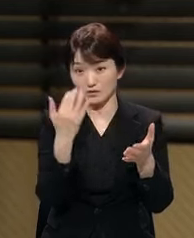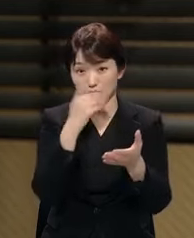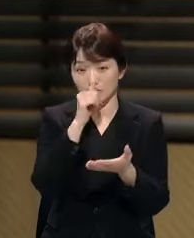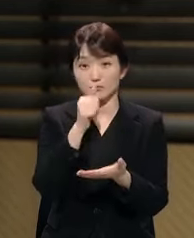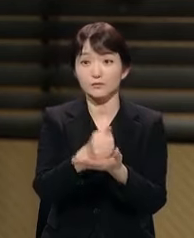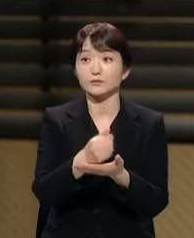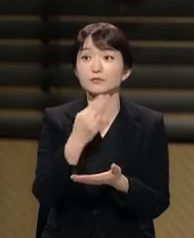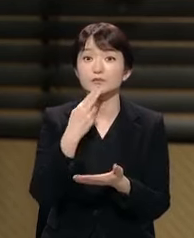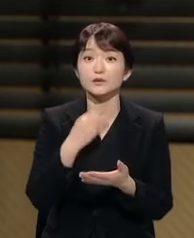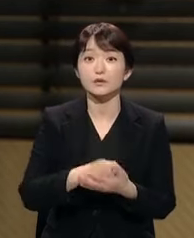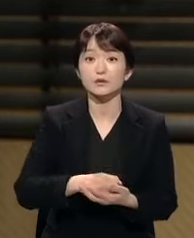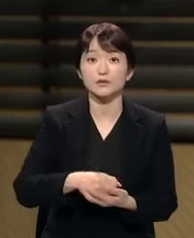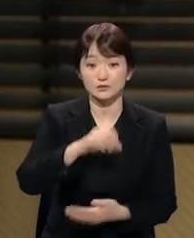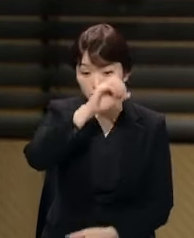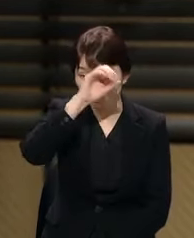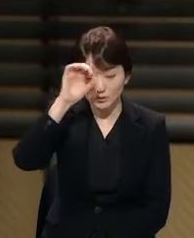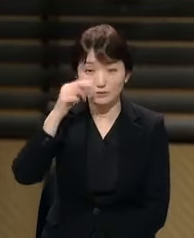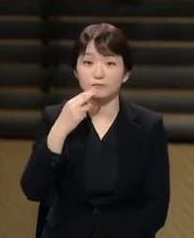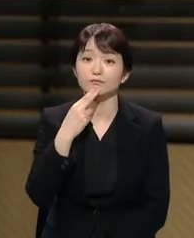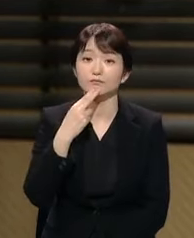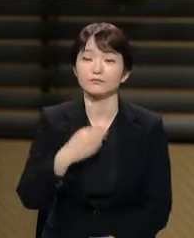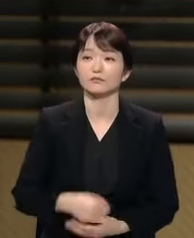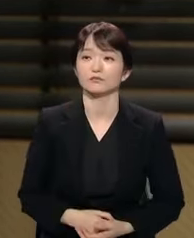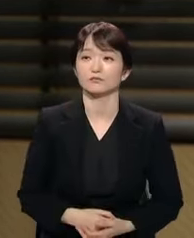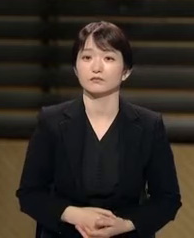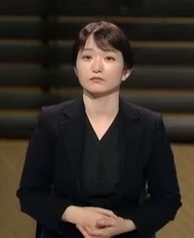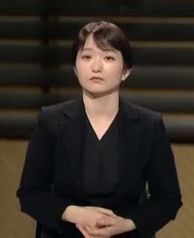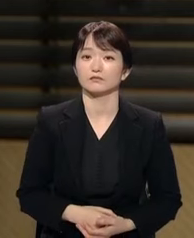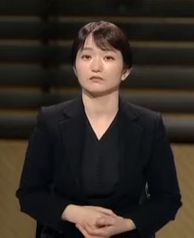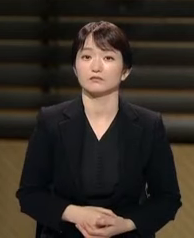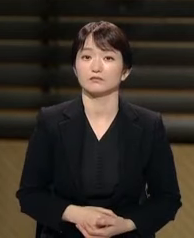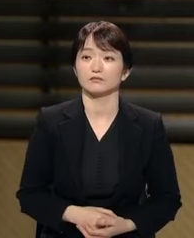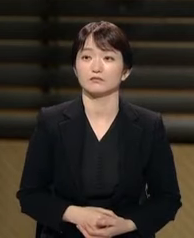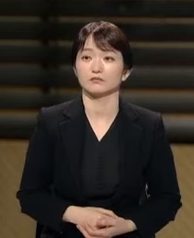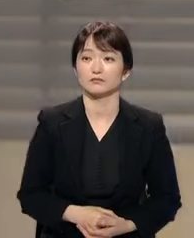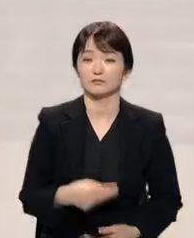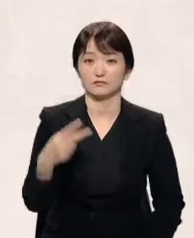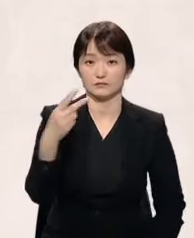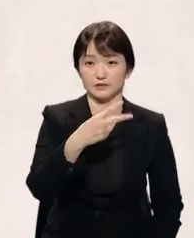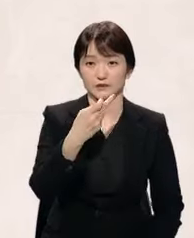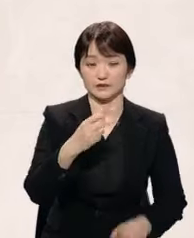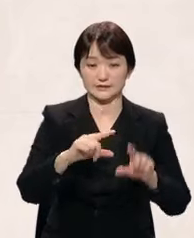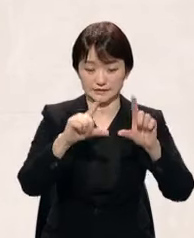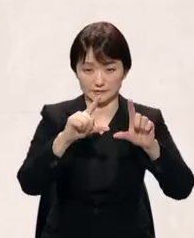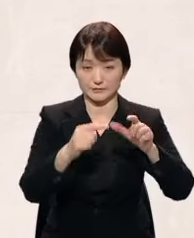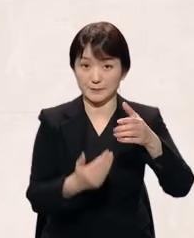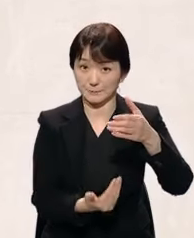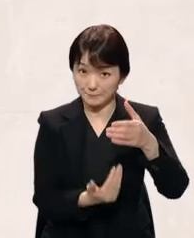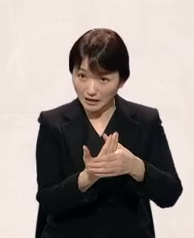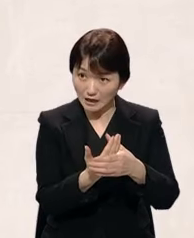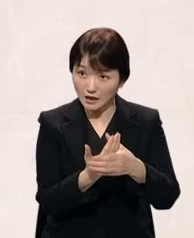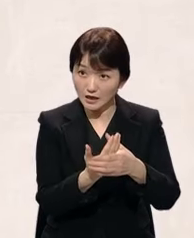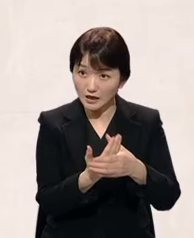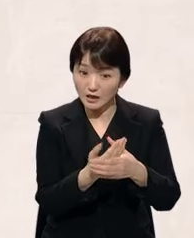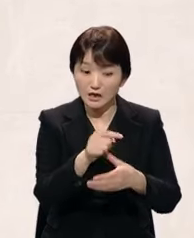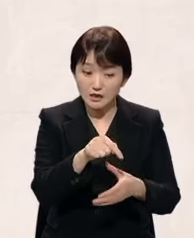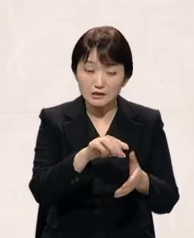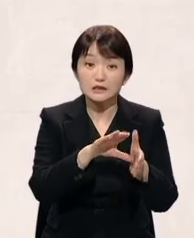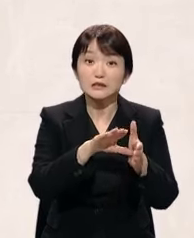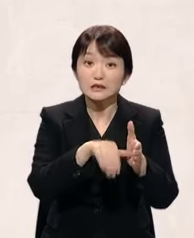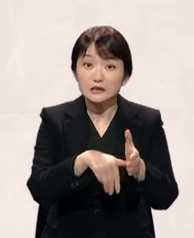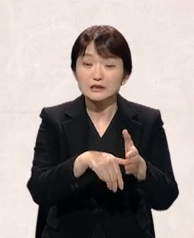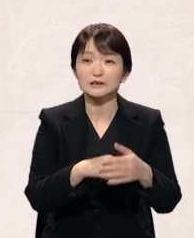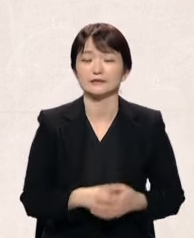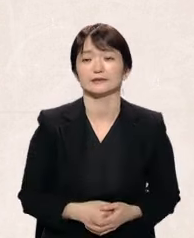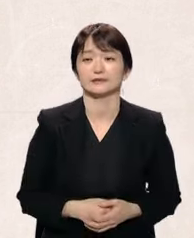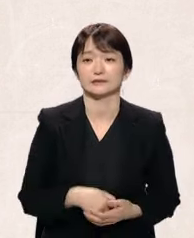그러니까 전과가 없습니다. 왜냐하면 이 범죄가 아까 박 변호사가 얘기했다시피 2012년에 일어났다라고 했지 않습니까? 그때는